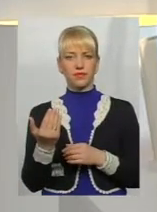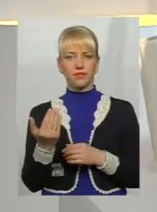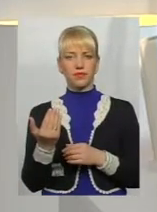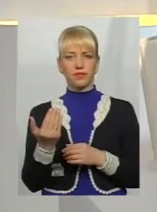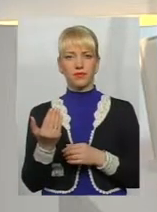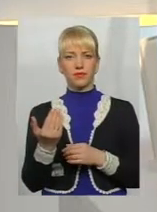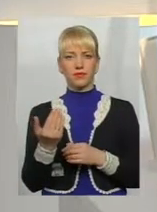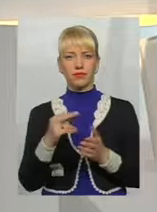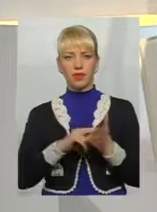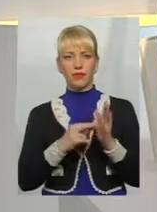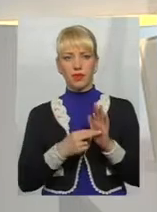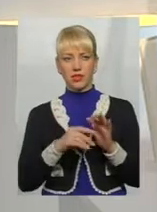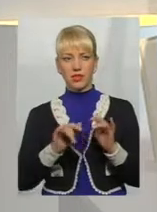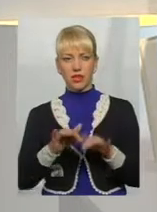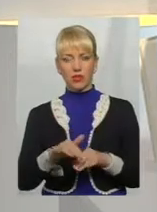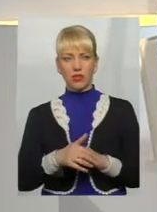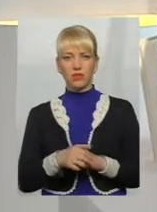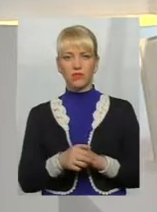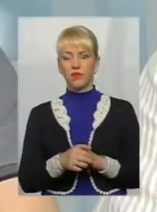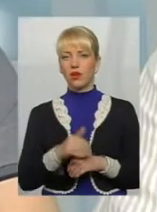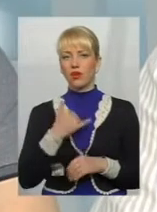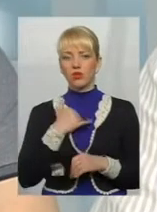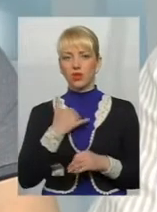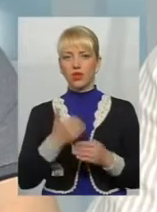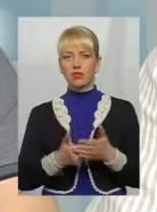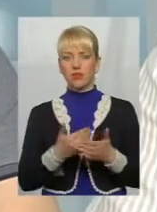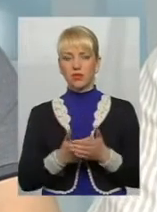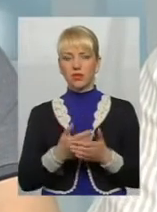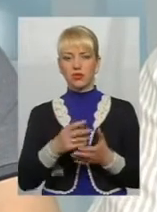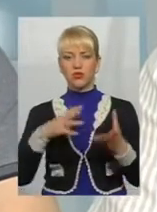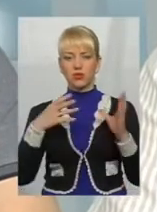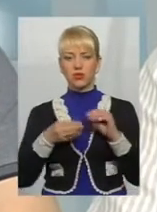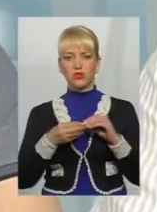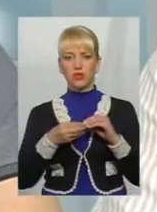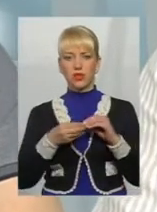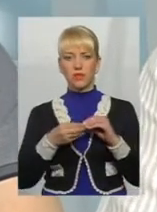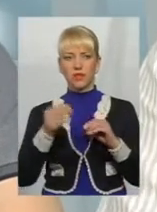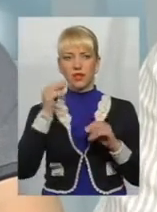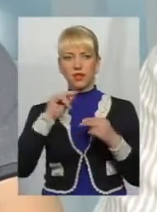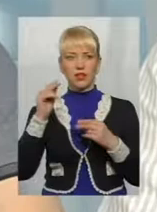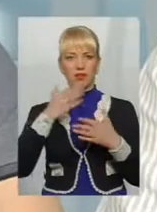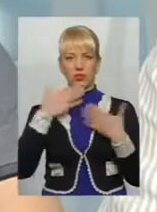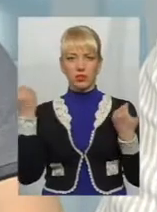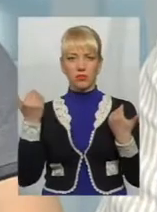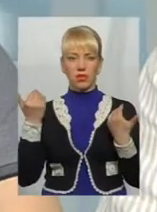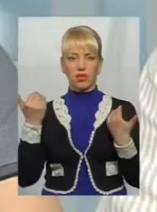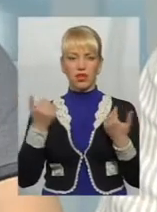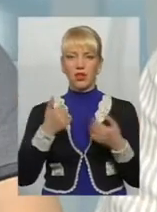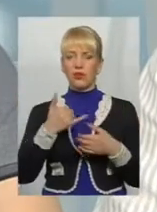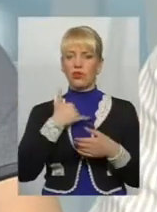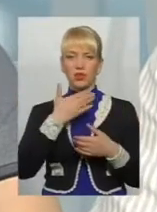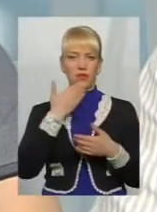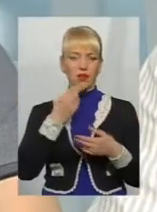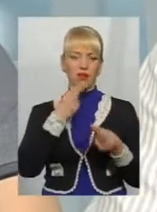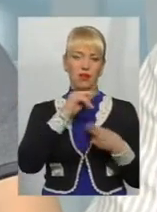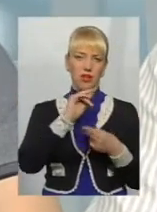під їхній план заходів. Значить, у нас приблизно сума кращого немає у нас, кращих і гірших у нас немає.